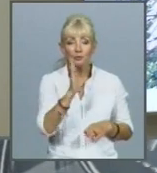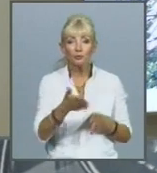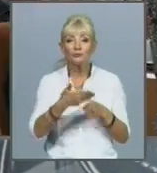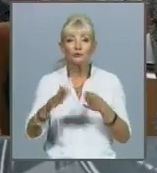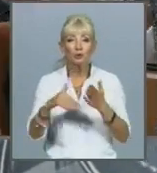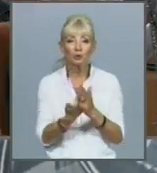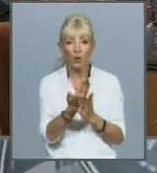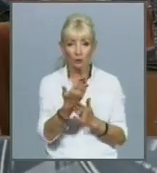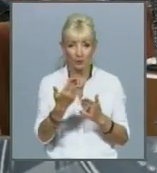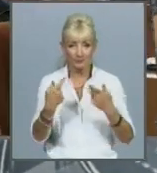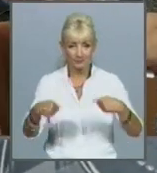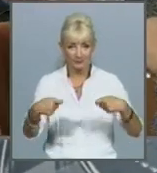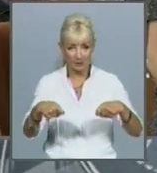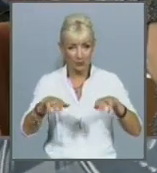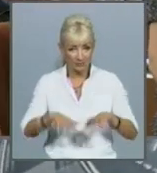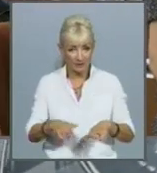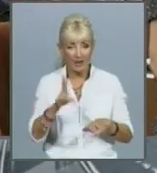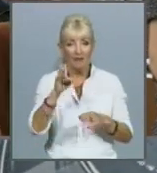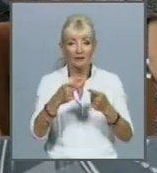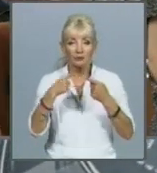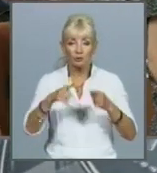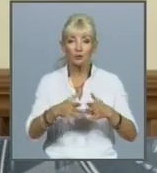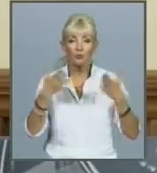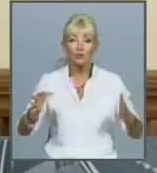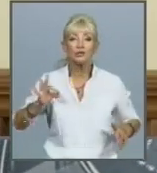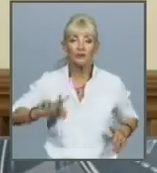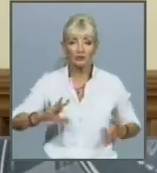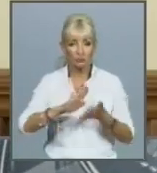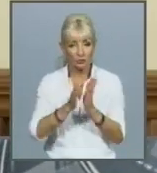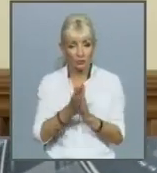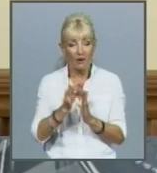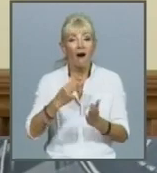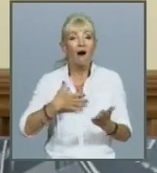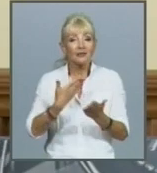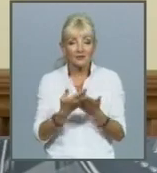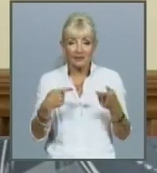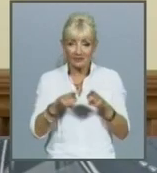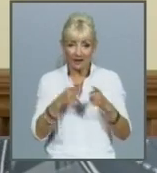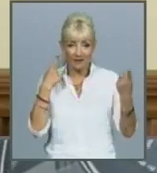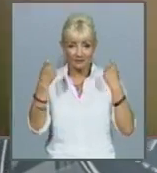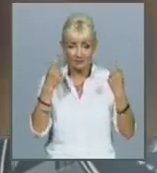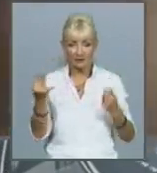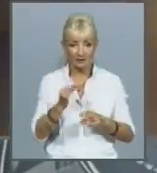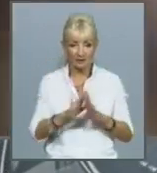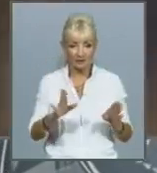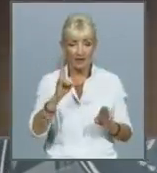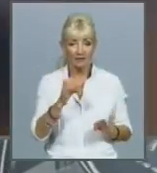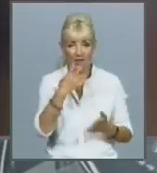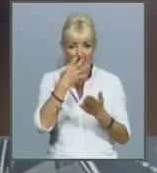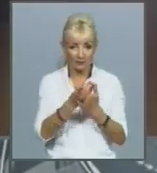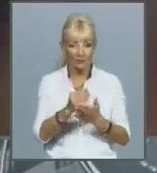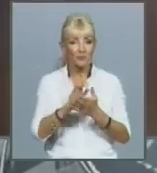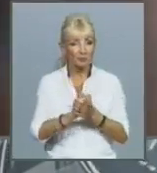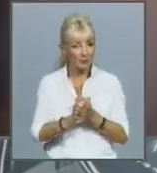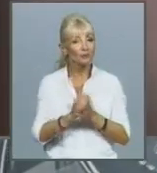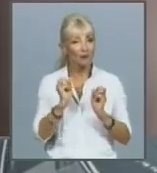нові майданчики. До того ж, на інших, більш вигідних умовах. Та активістів така інформація не цікавила. І на свою мирну, як вони